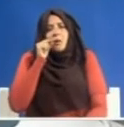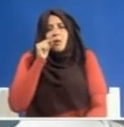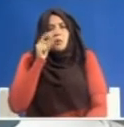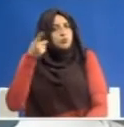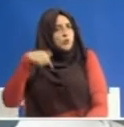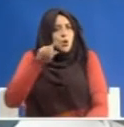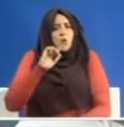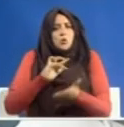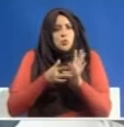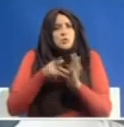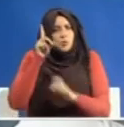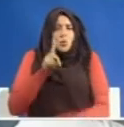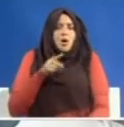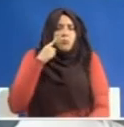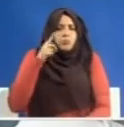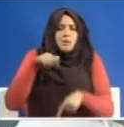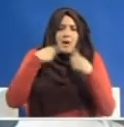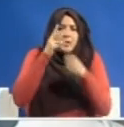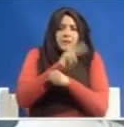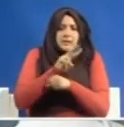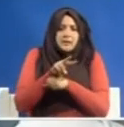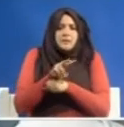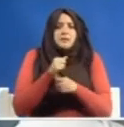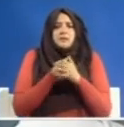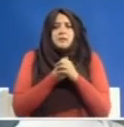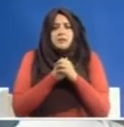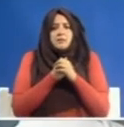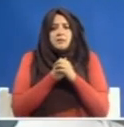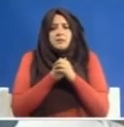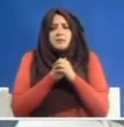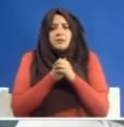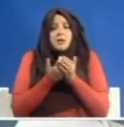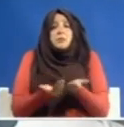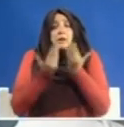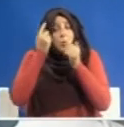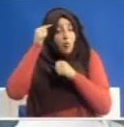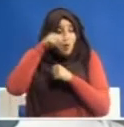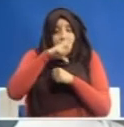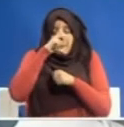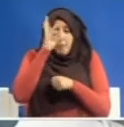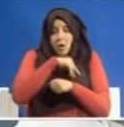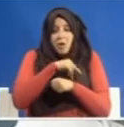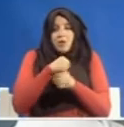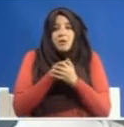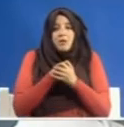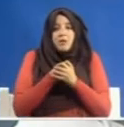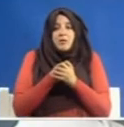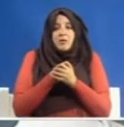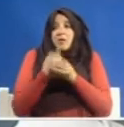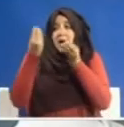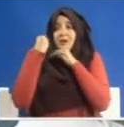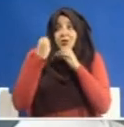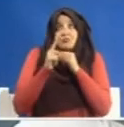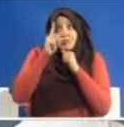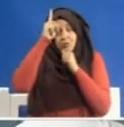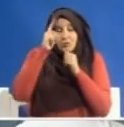الجميع معني بهذا الحديث. إذا زار المقبرة يدعو للأموات وأجره عنده أجر عند ربي